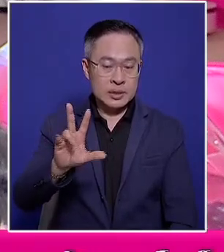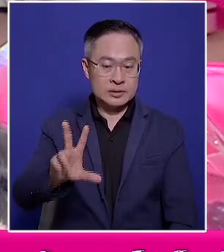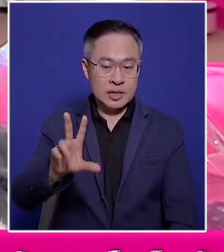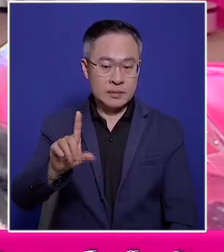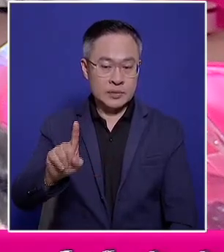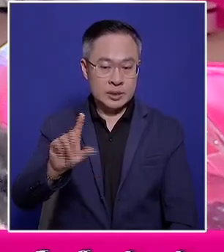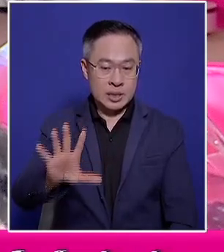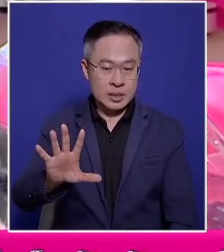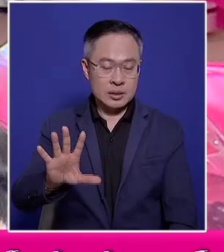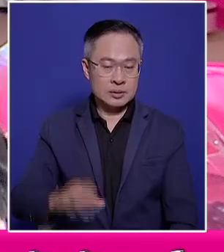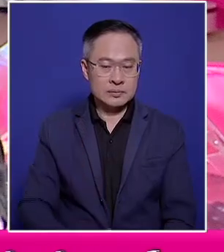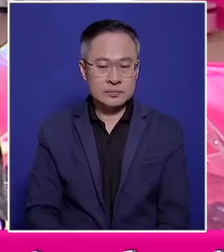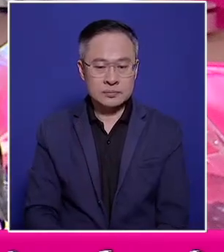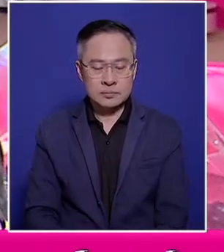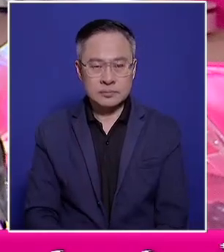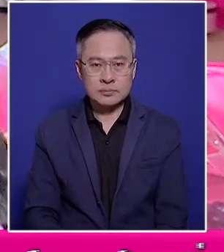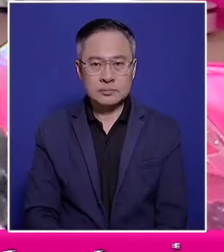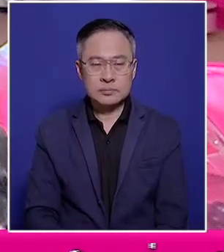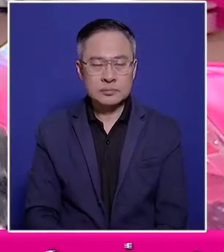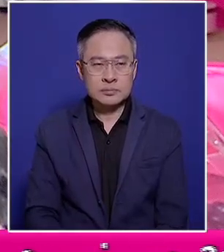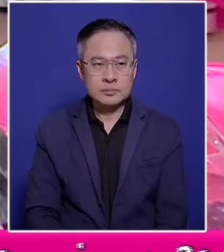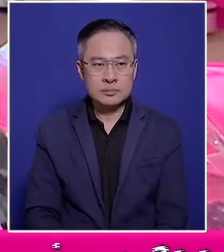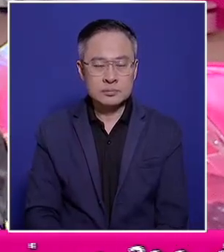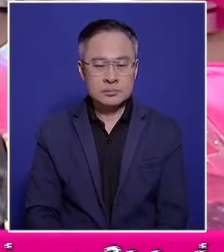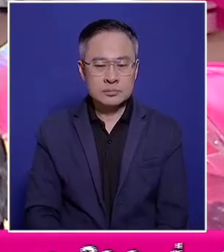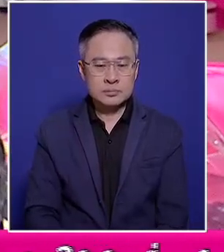417 315